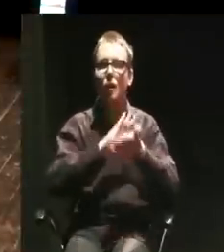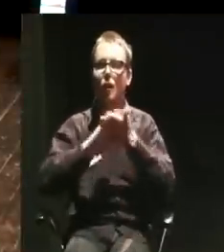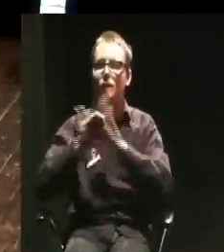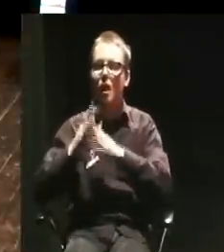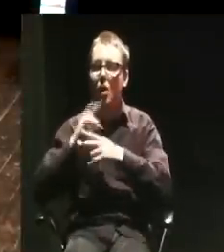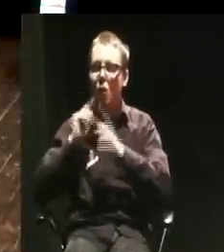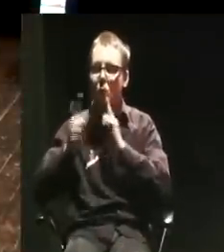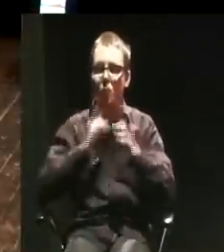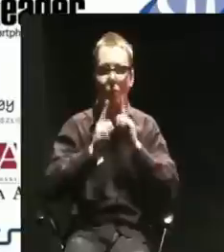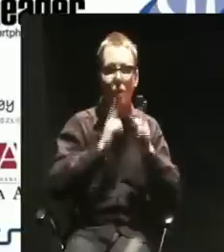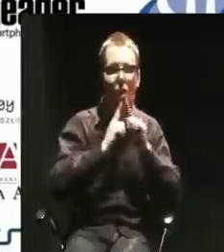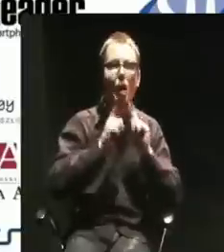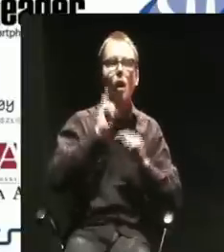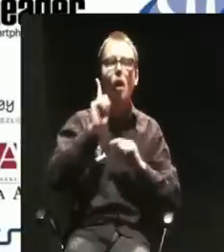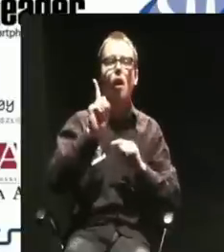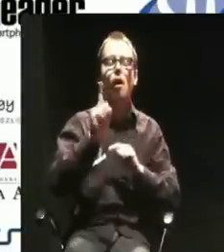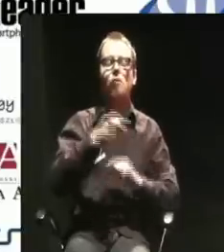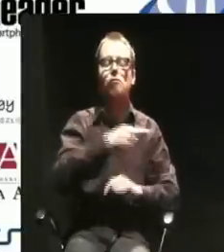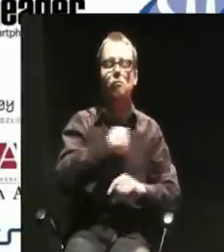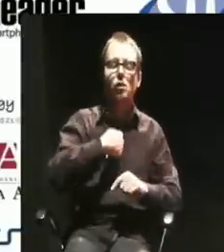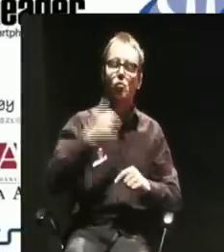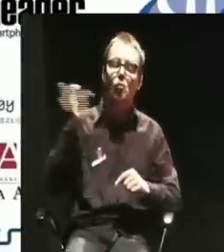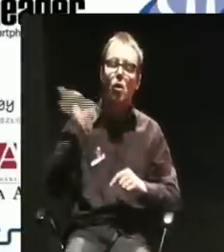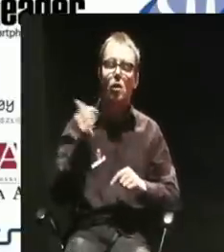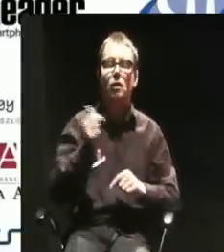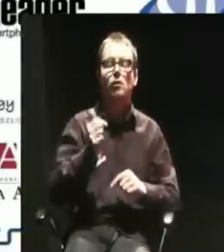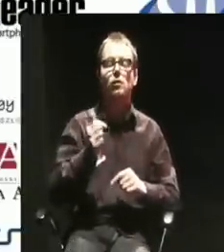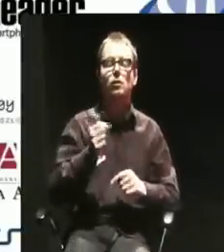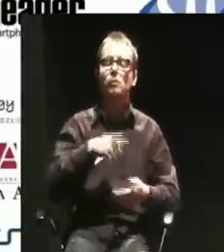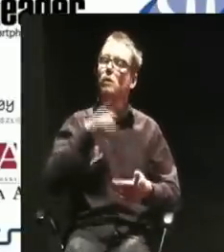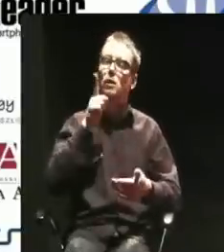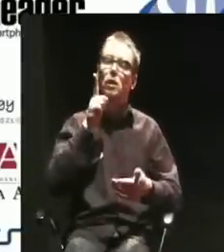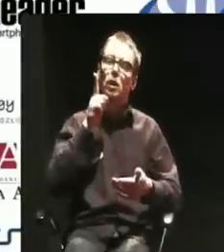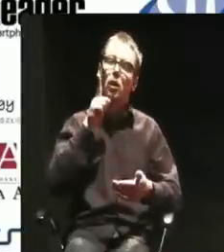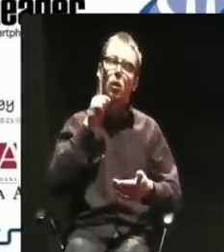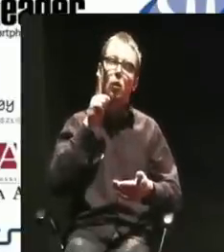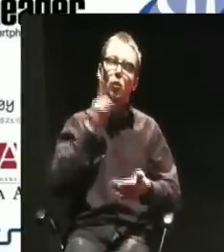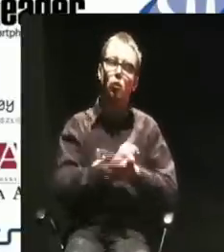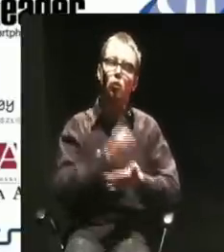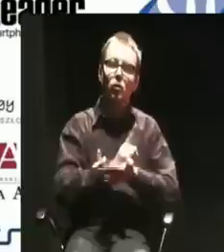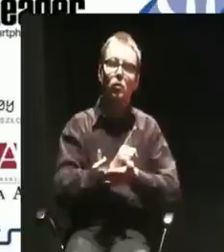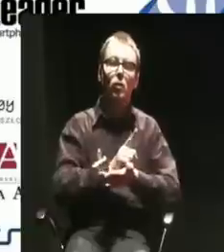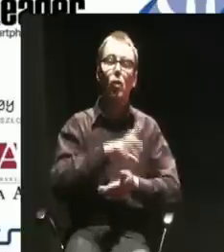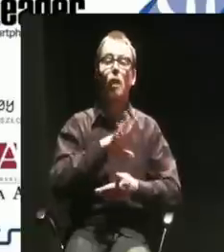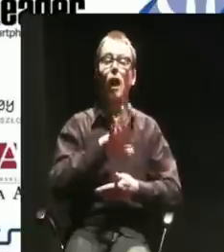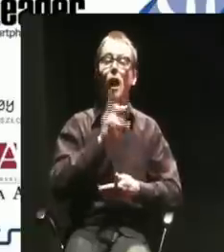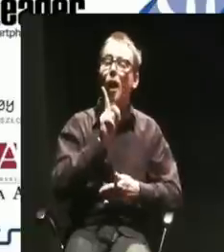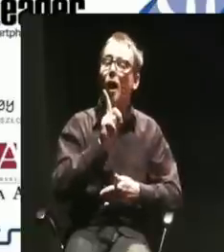ale musimy to przekuć w taki sukces, że musicie wy wszyscy być